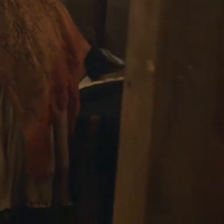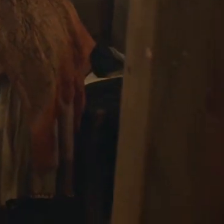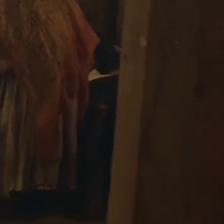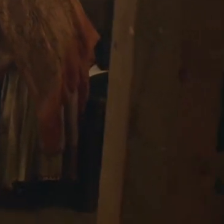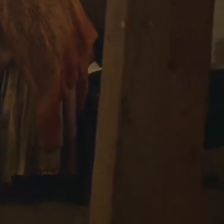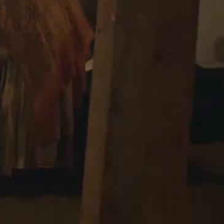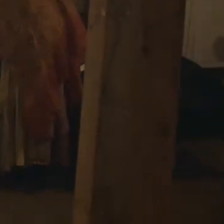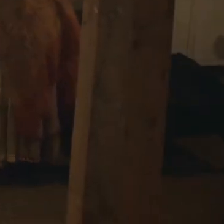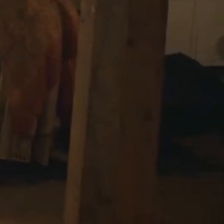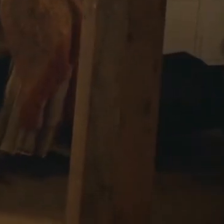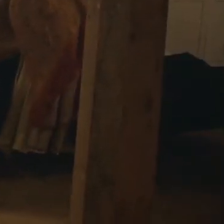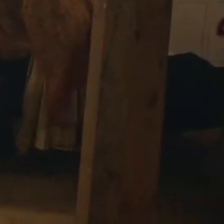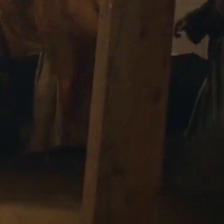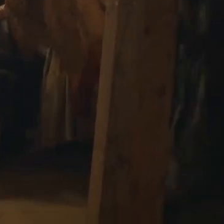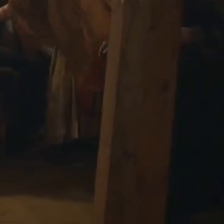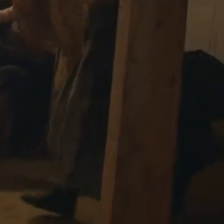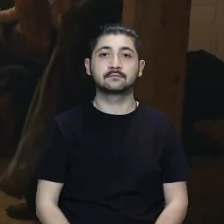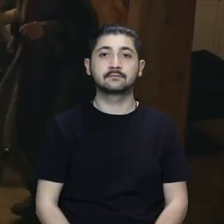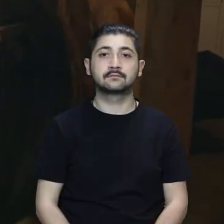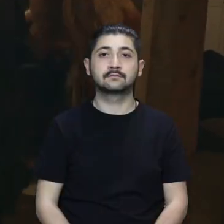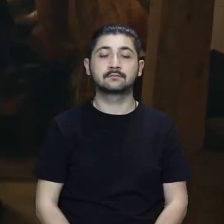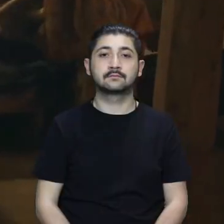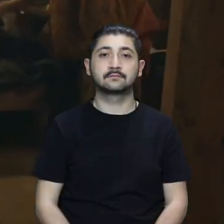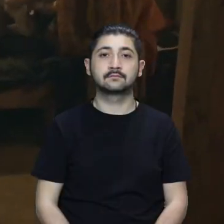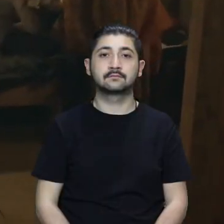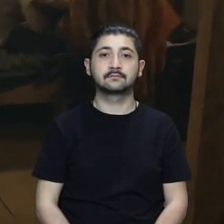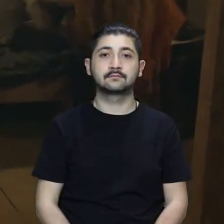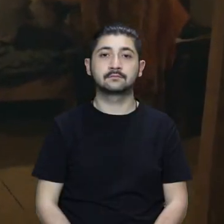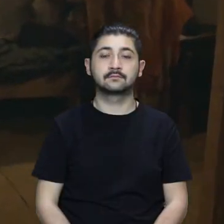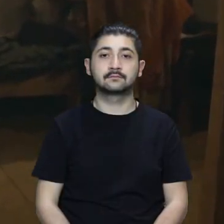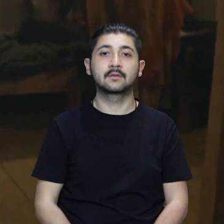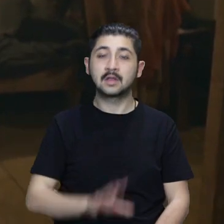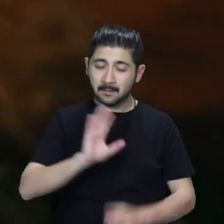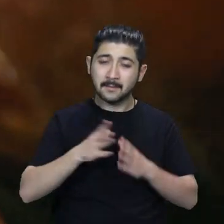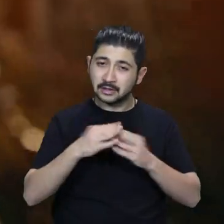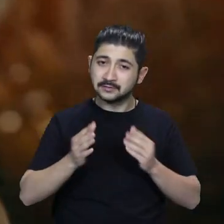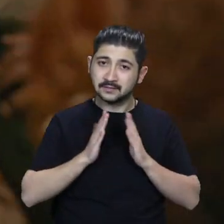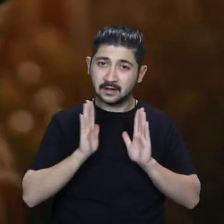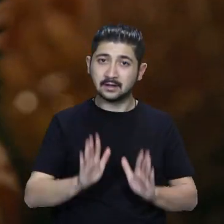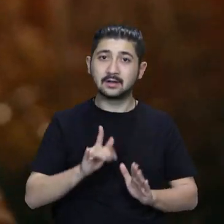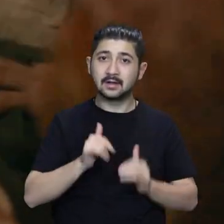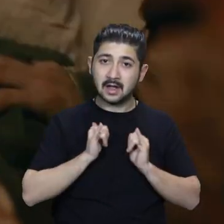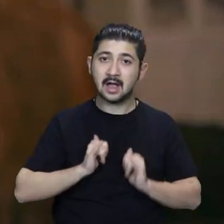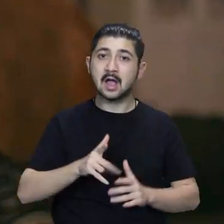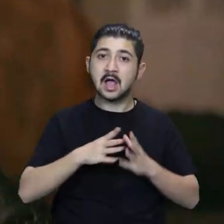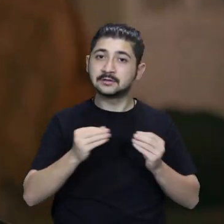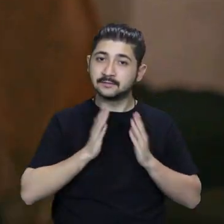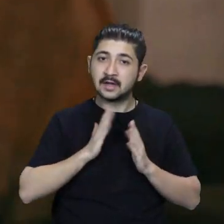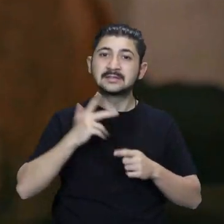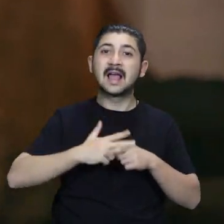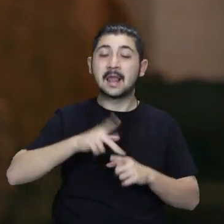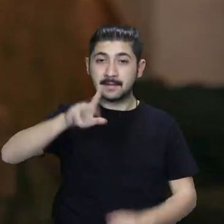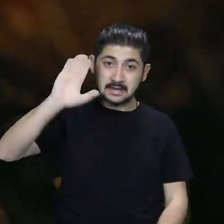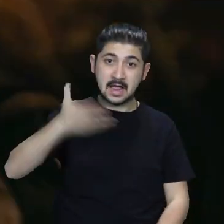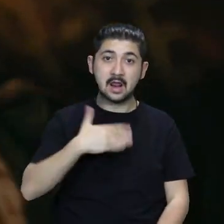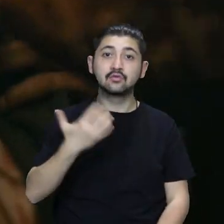yarayı inceliyor. Mehmet sargı beziyle sarmaya hazırlanıyor. Tamam geçecek. Aç şunu. Tamam geçecek. Zeynep